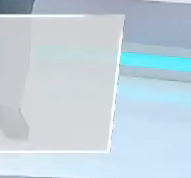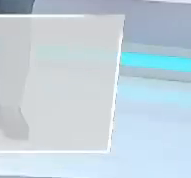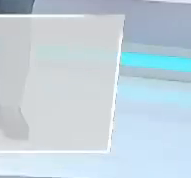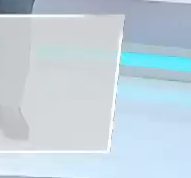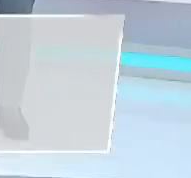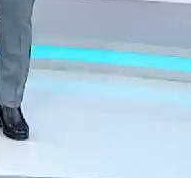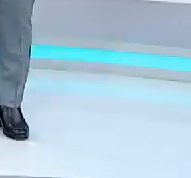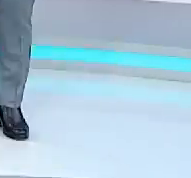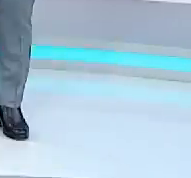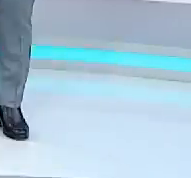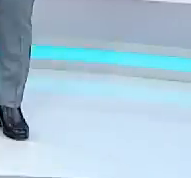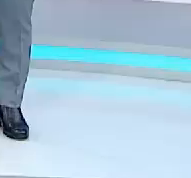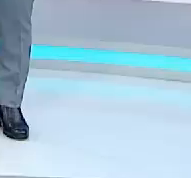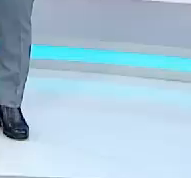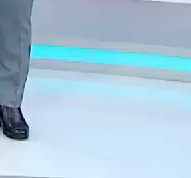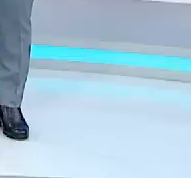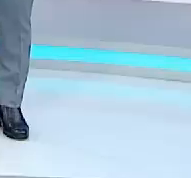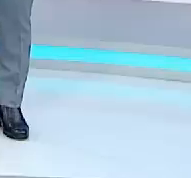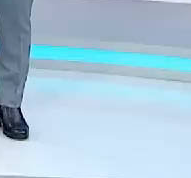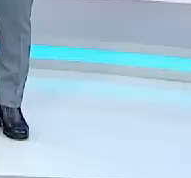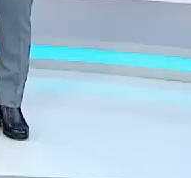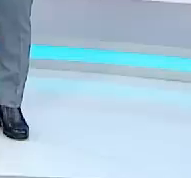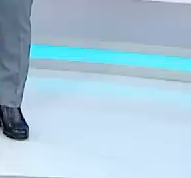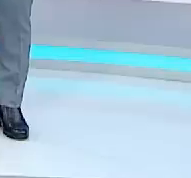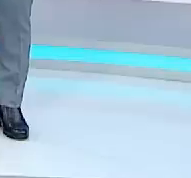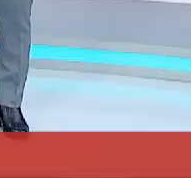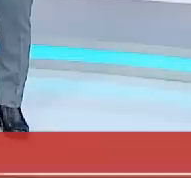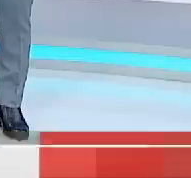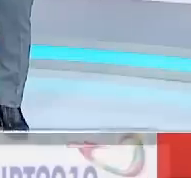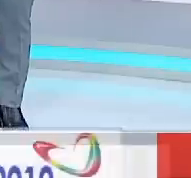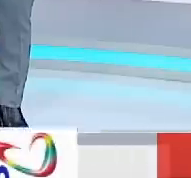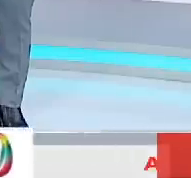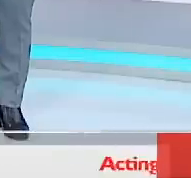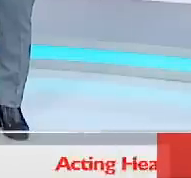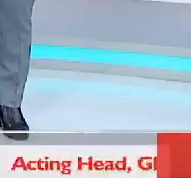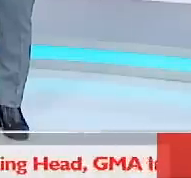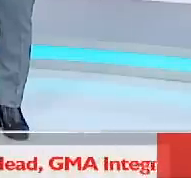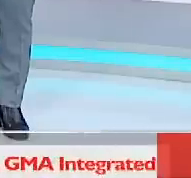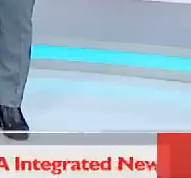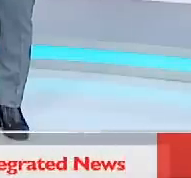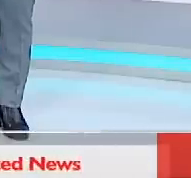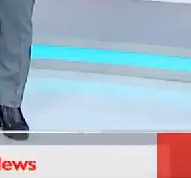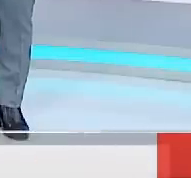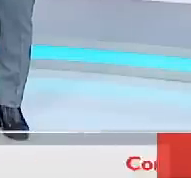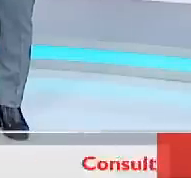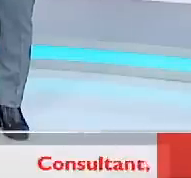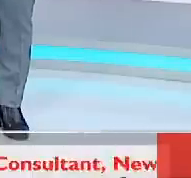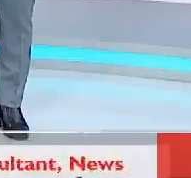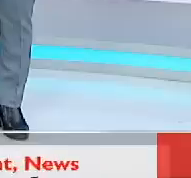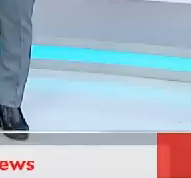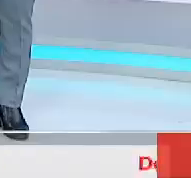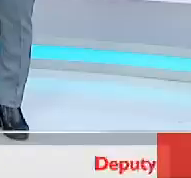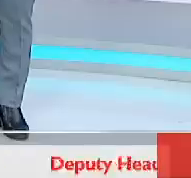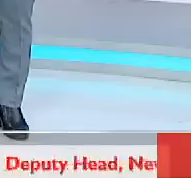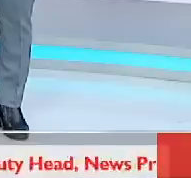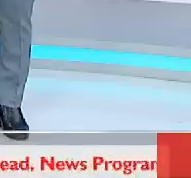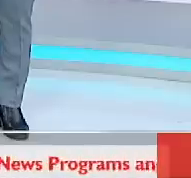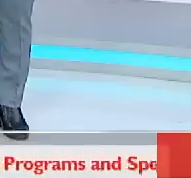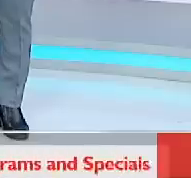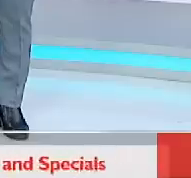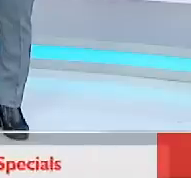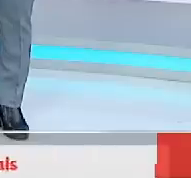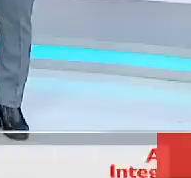sa Balitang Hali para sa mga balitang walang kinikilingan, walang pinoprotektahan. Walang kasinungalingan, serbisyong totoo lamang. Mula po sa tahanan